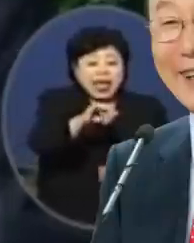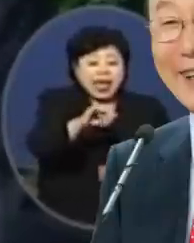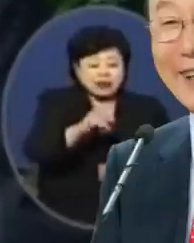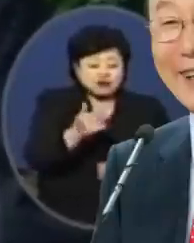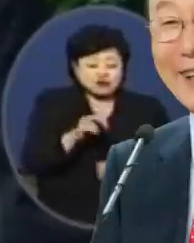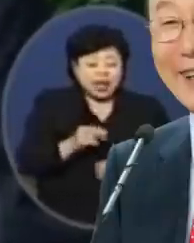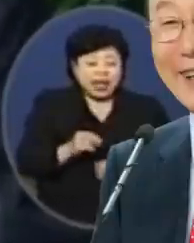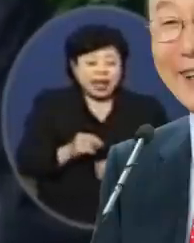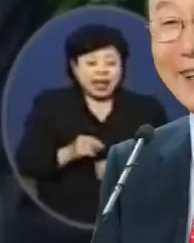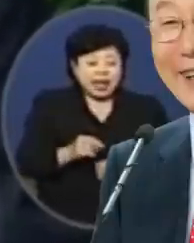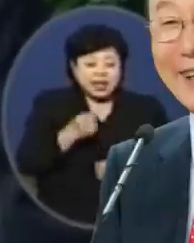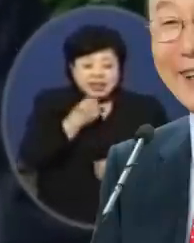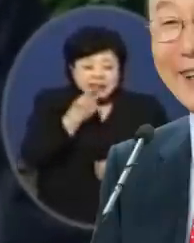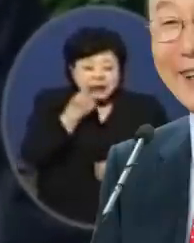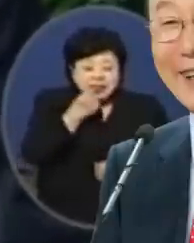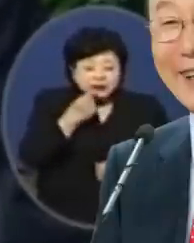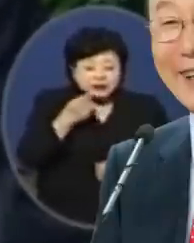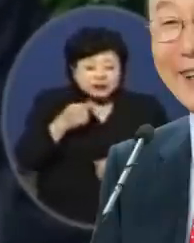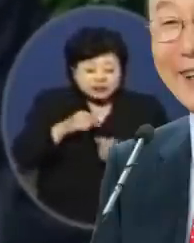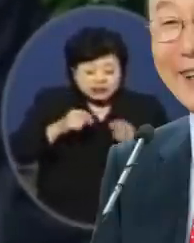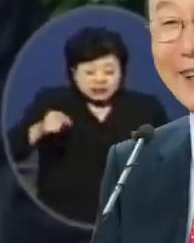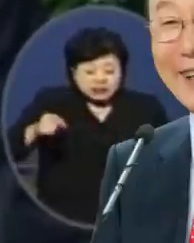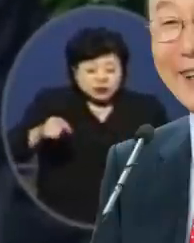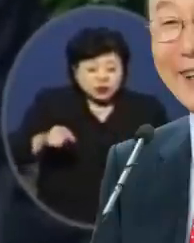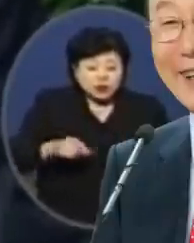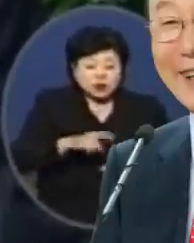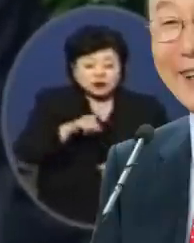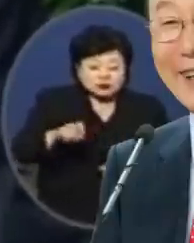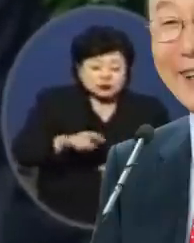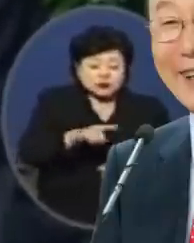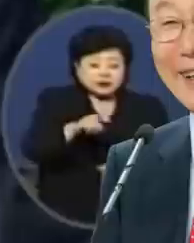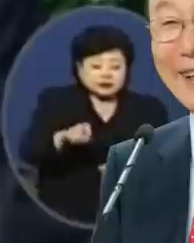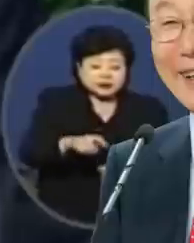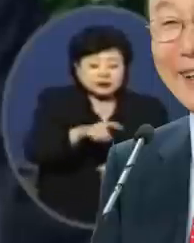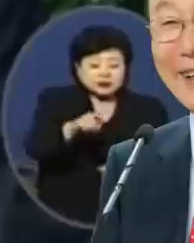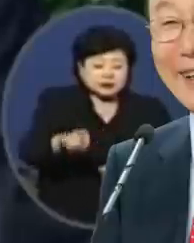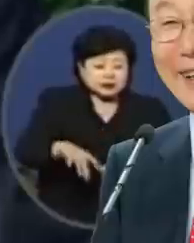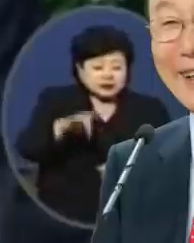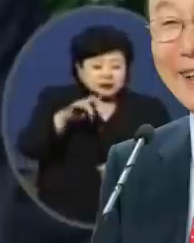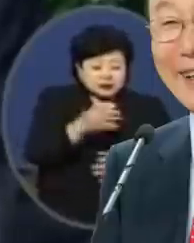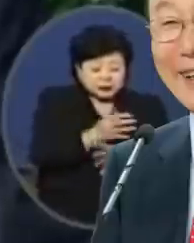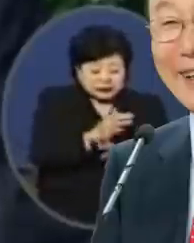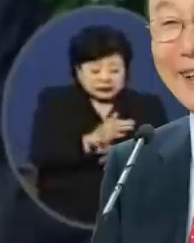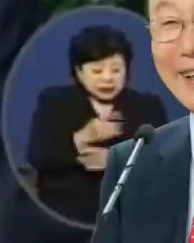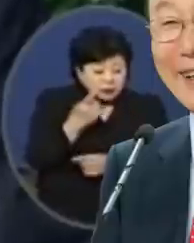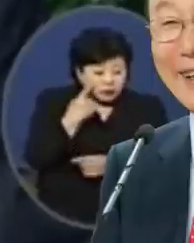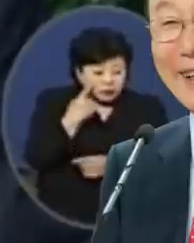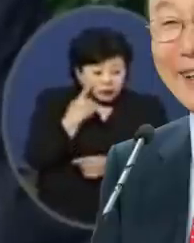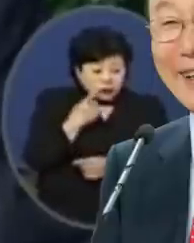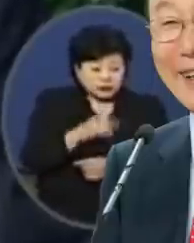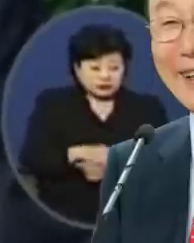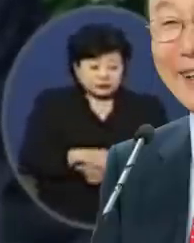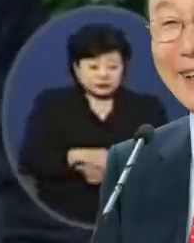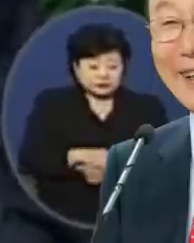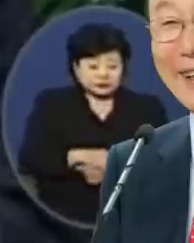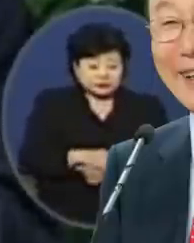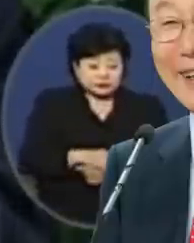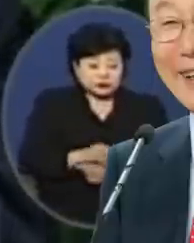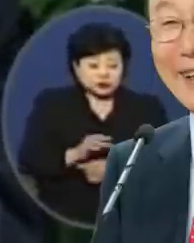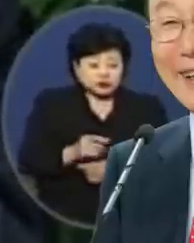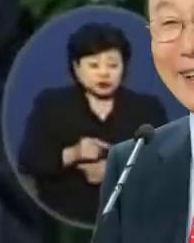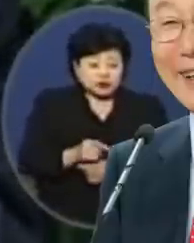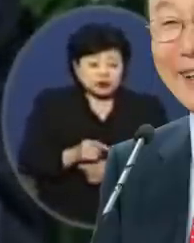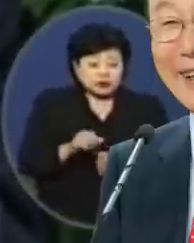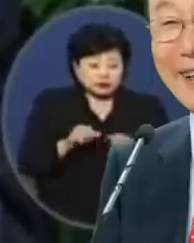집을 이렇게 짓습니다. 제일 처음에 보면 장난 같습니다. 이런 금불에 누에가 딱